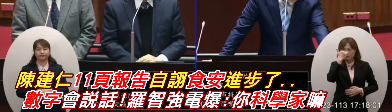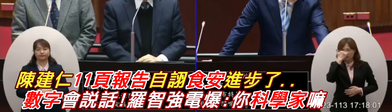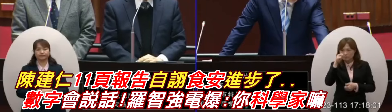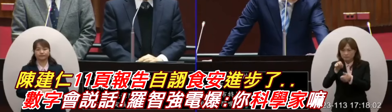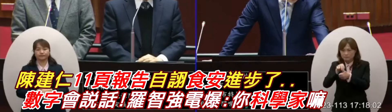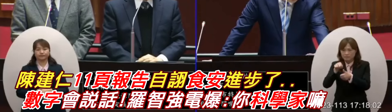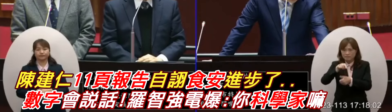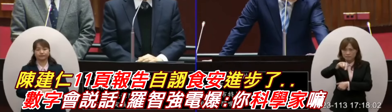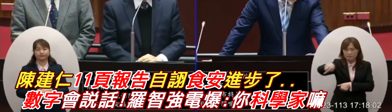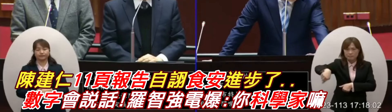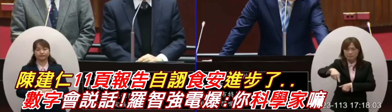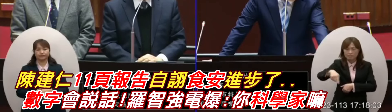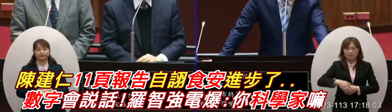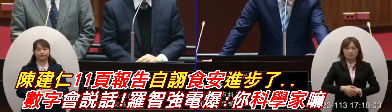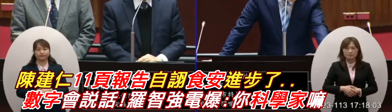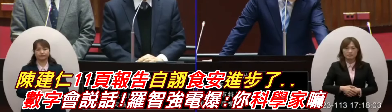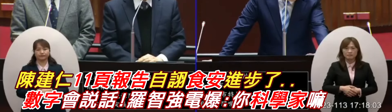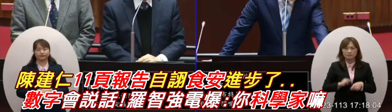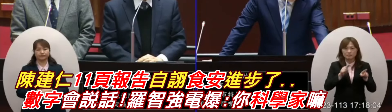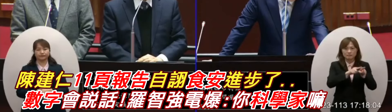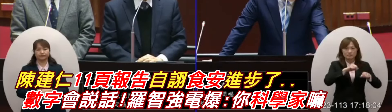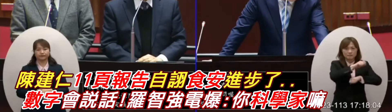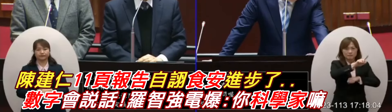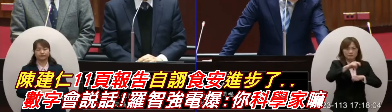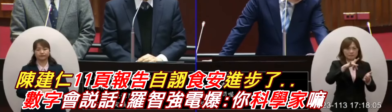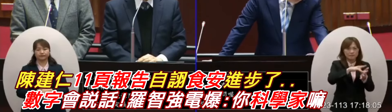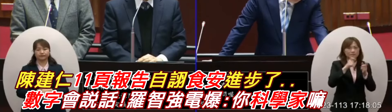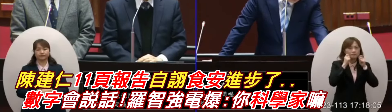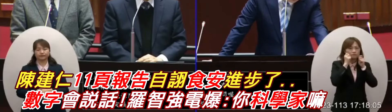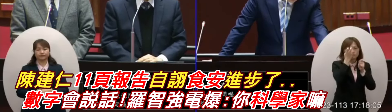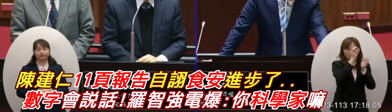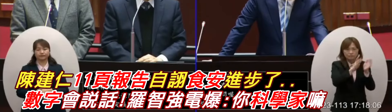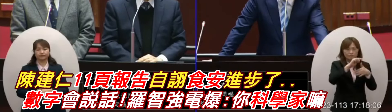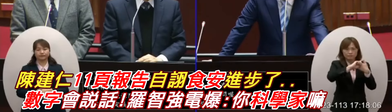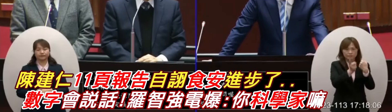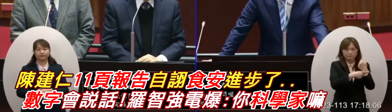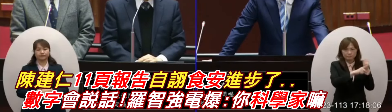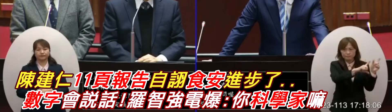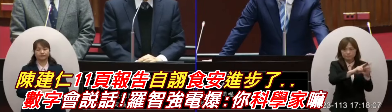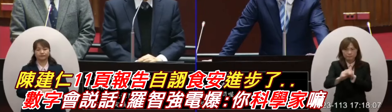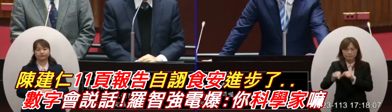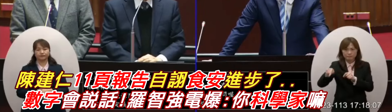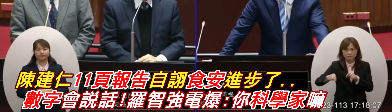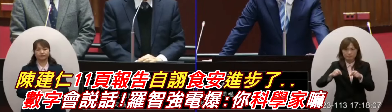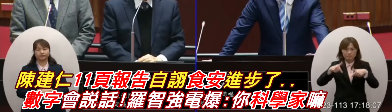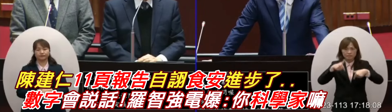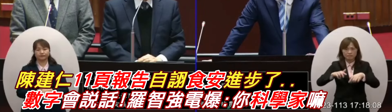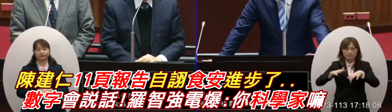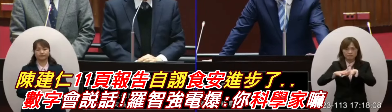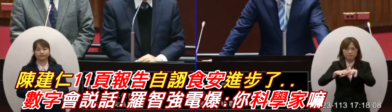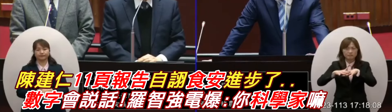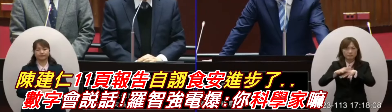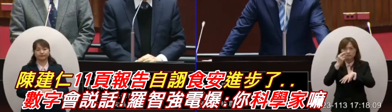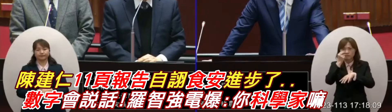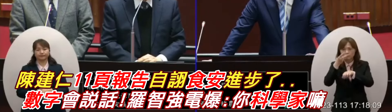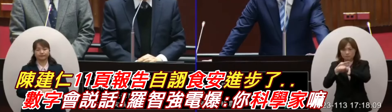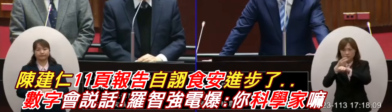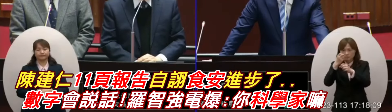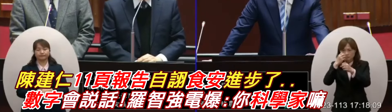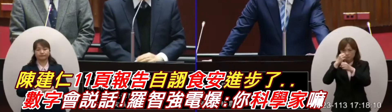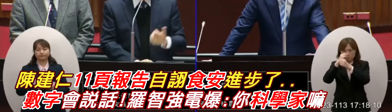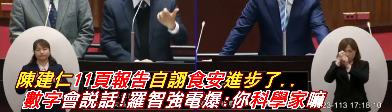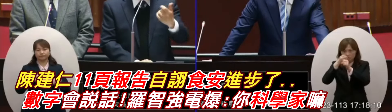哈，根据《动物药品管理法》，我们的西布特罗检出的标准是什么？ 西